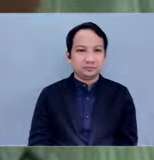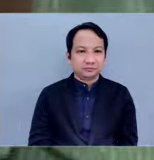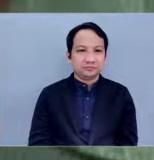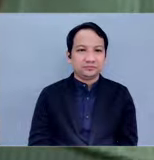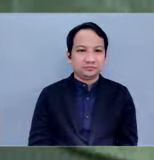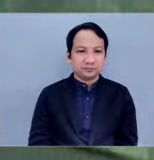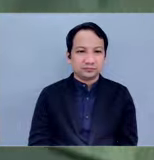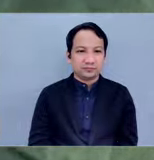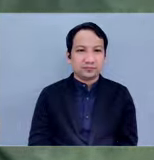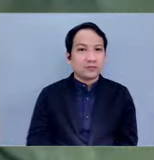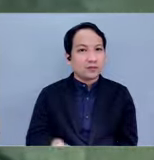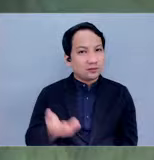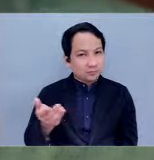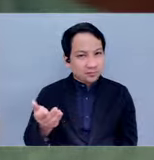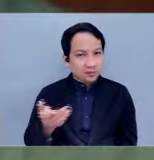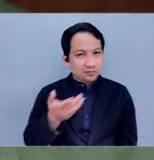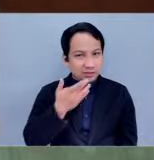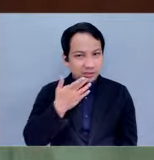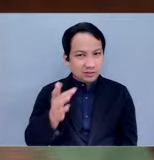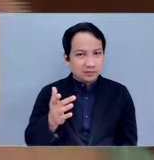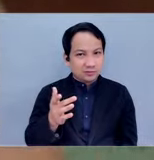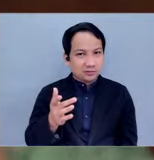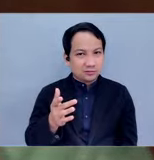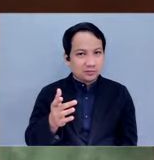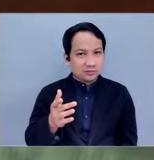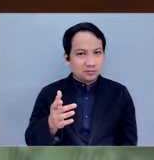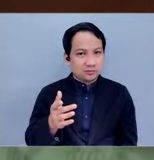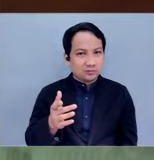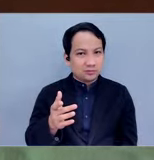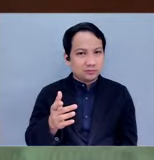At ang ating husga. Oh my God.